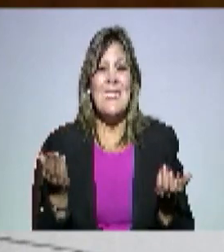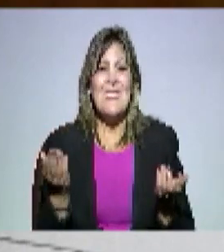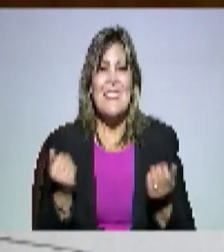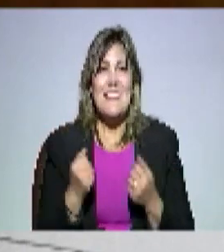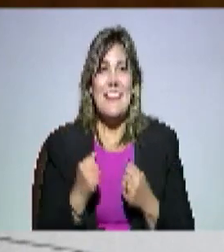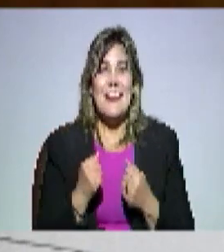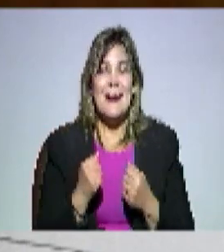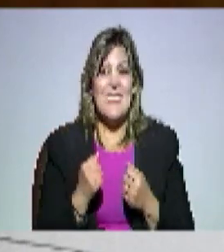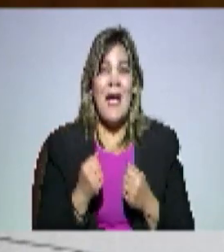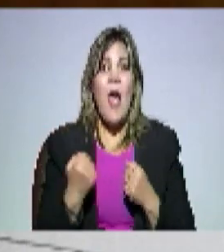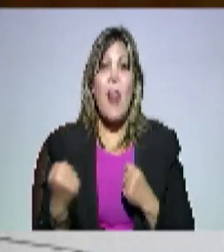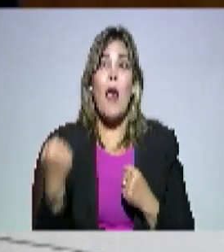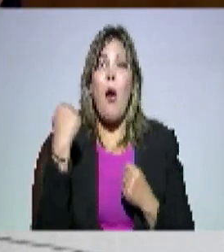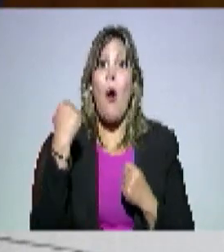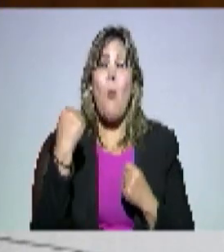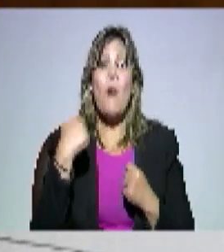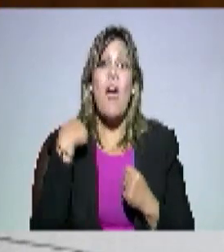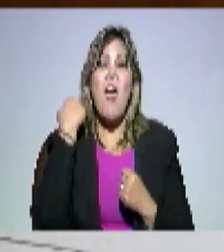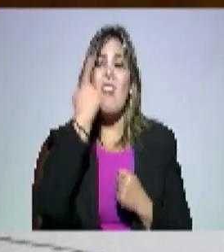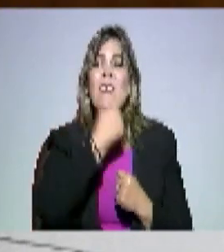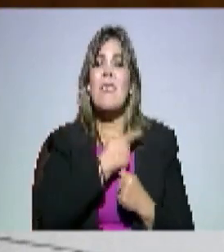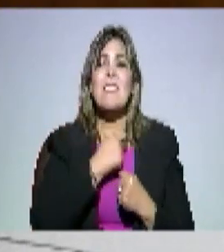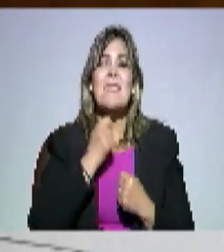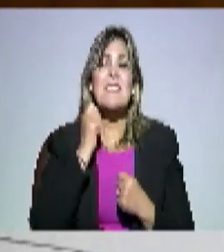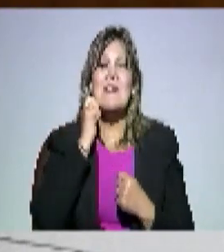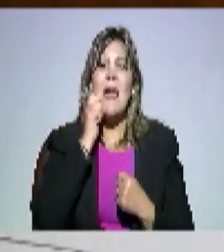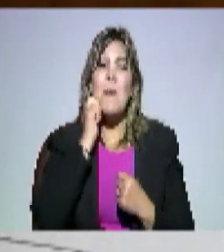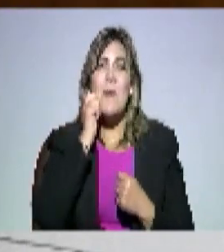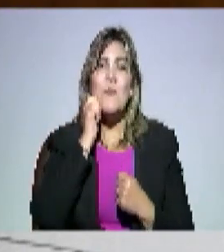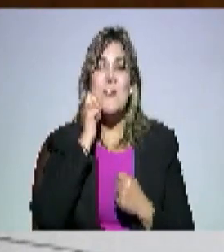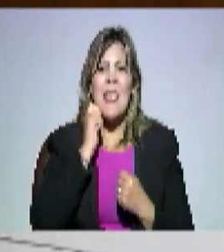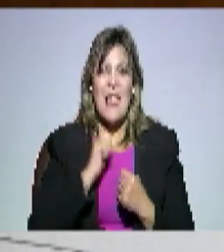موسي القوي القديس انبا موسى